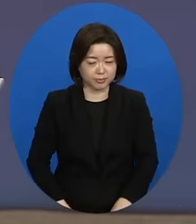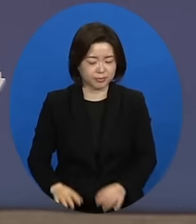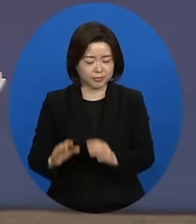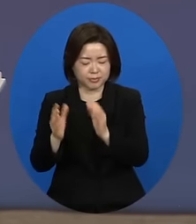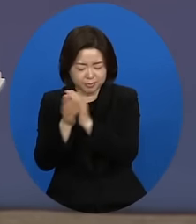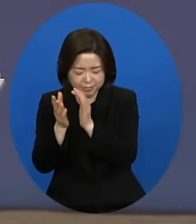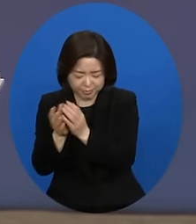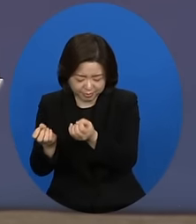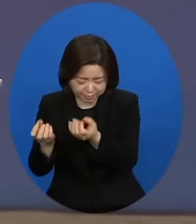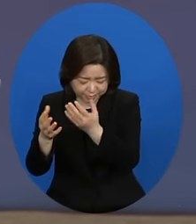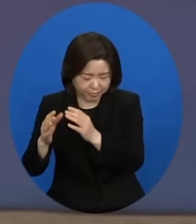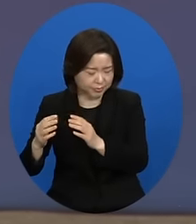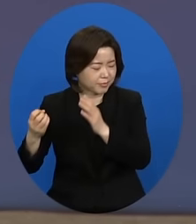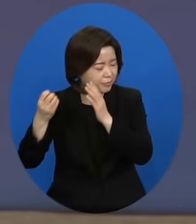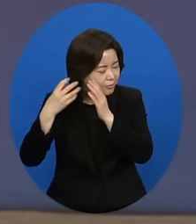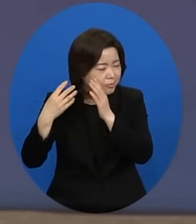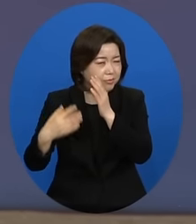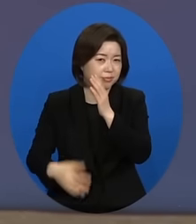할렐루야.